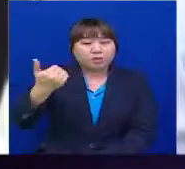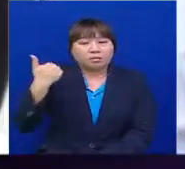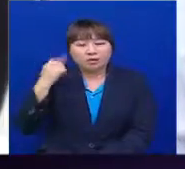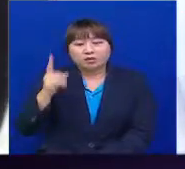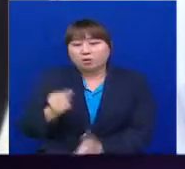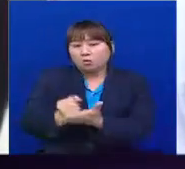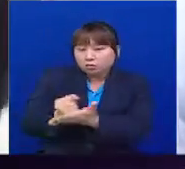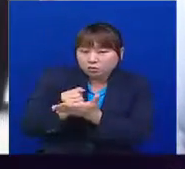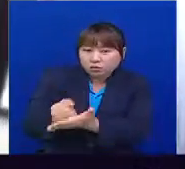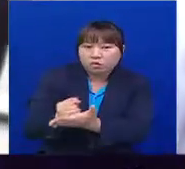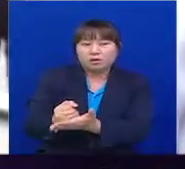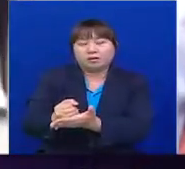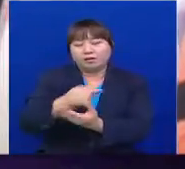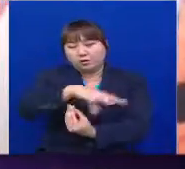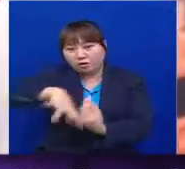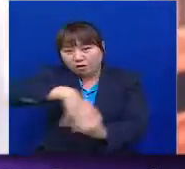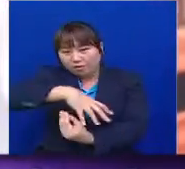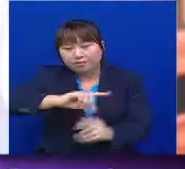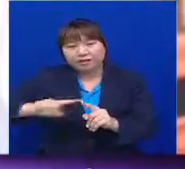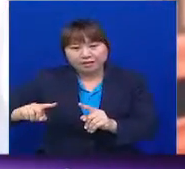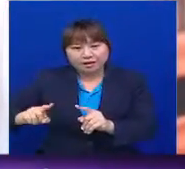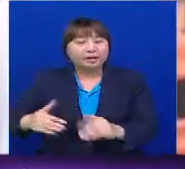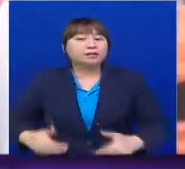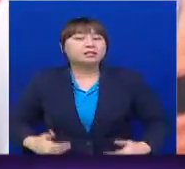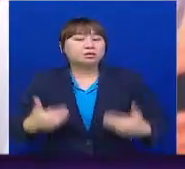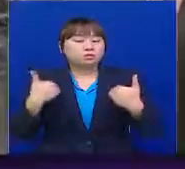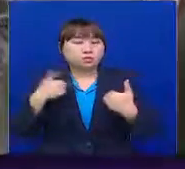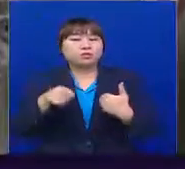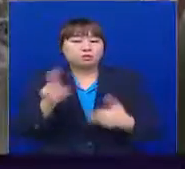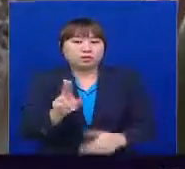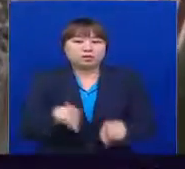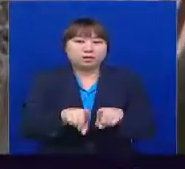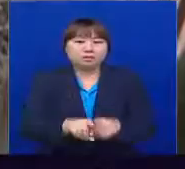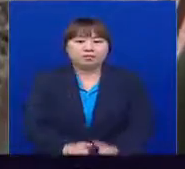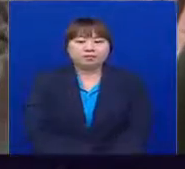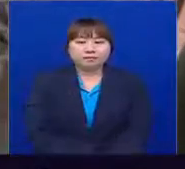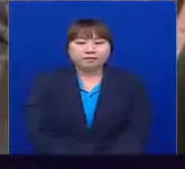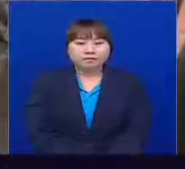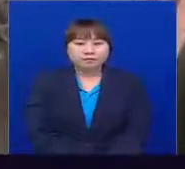อาศัยสิ่งที่อยู่พวกนี้นะครับในการดำรงชีพเหมือนกัน